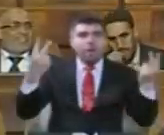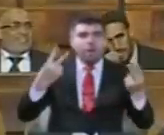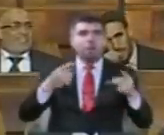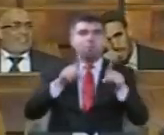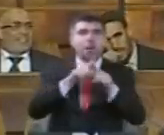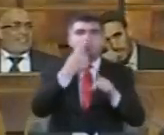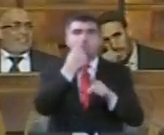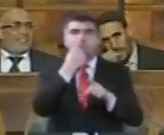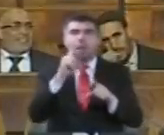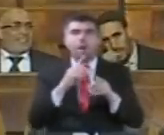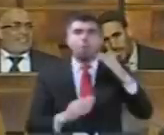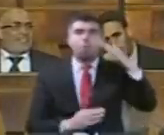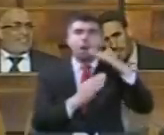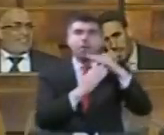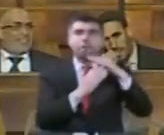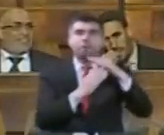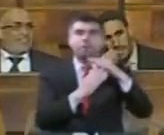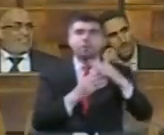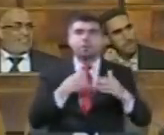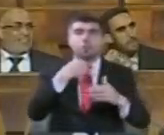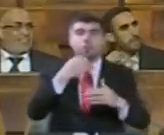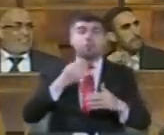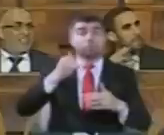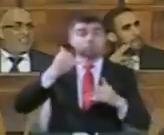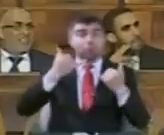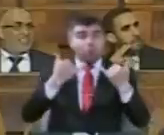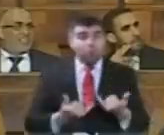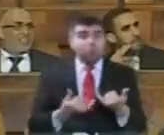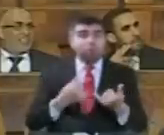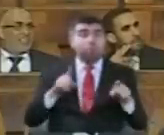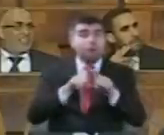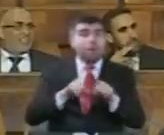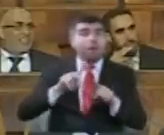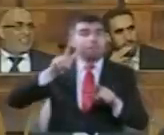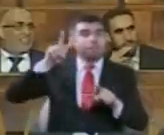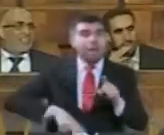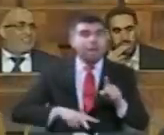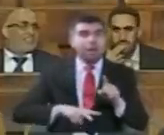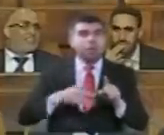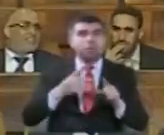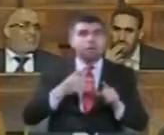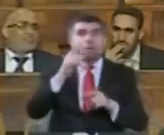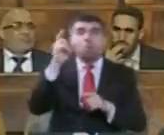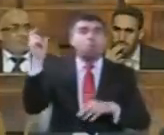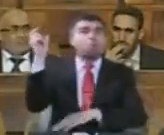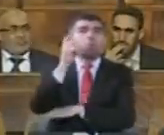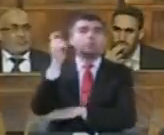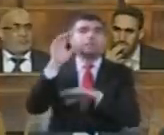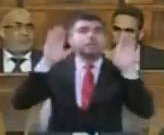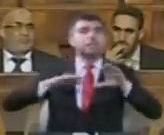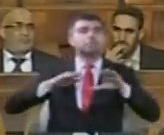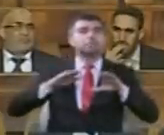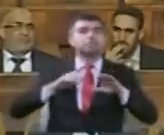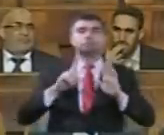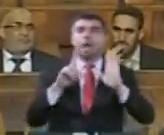معارضه الناس يطرحون قضايا هامشيه ضد ثوابت الامه غير مستعدون ان